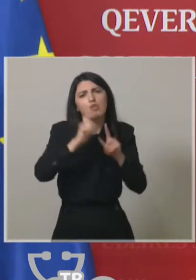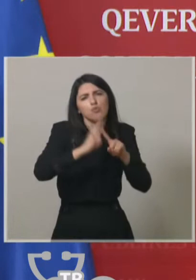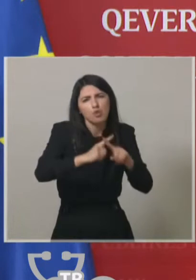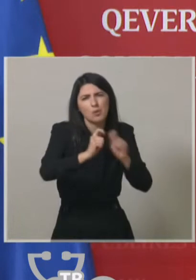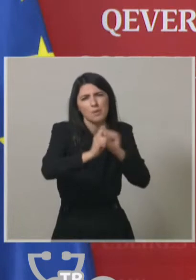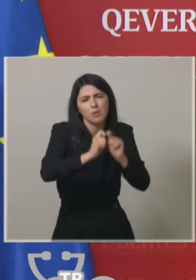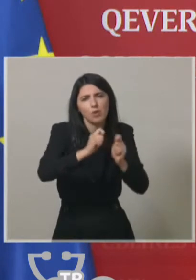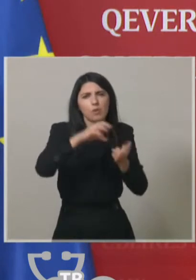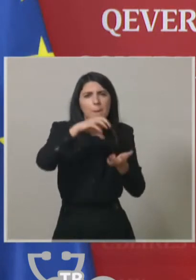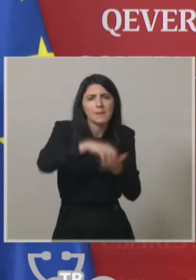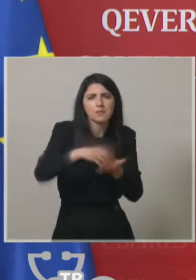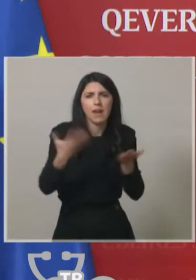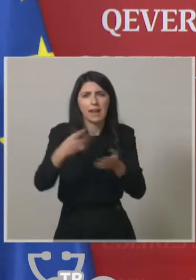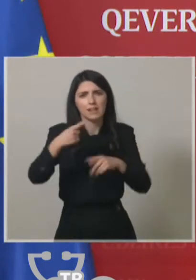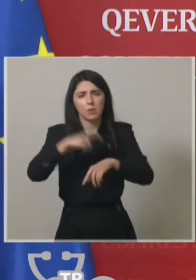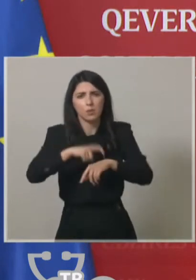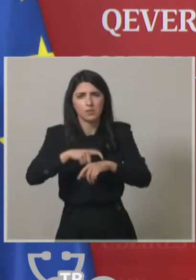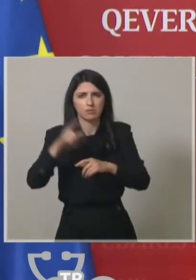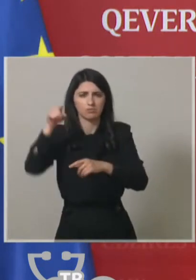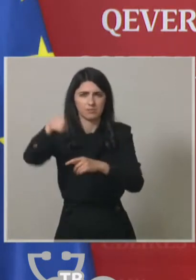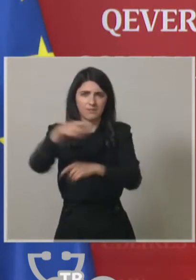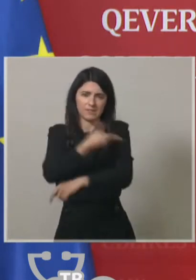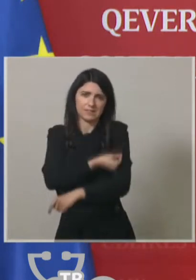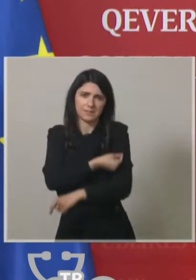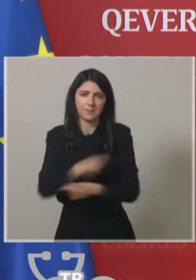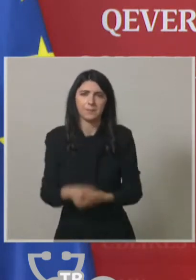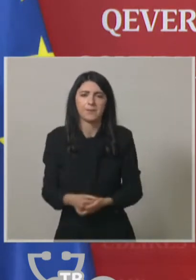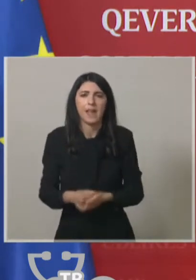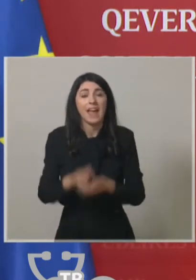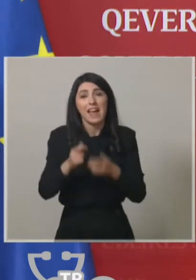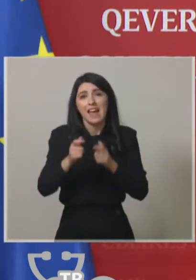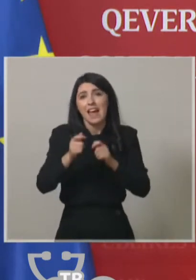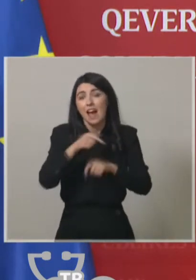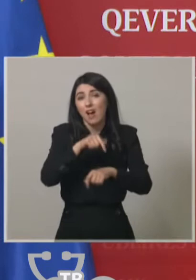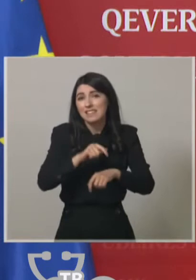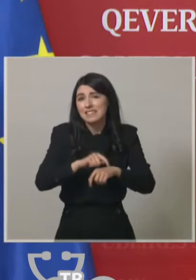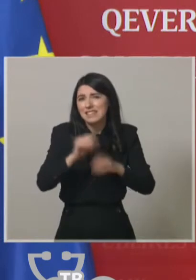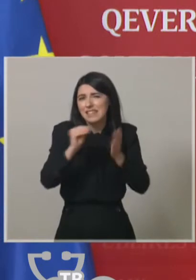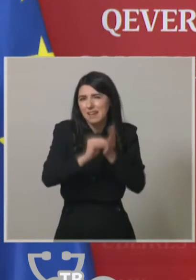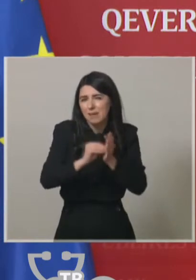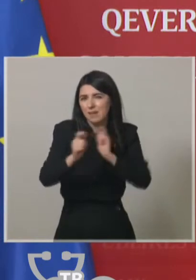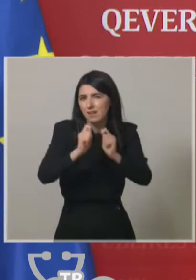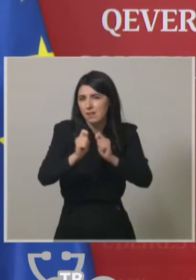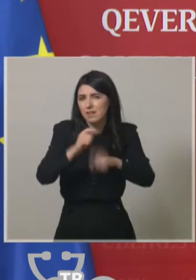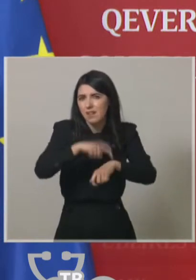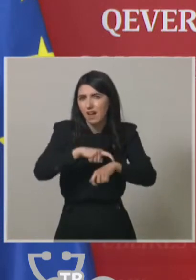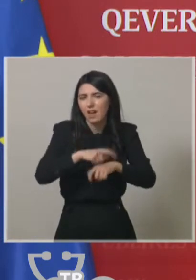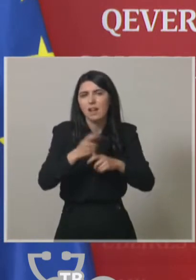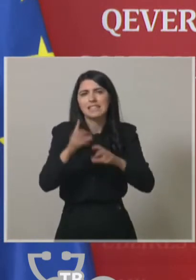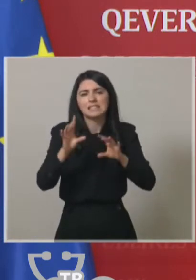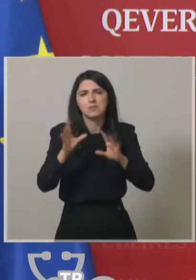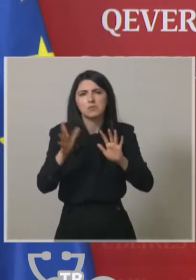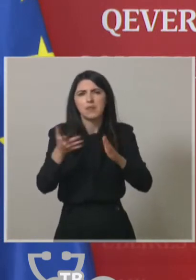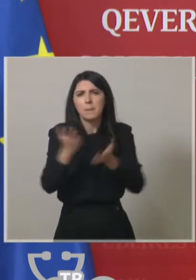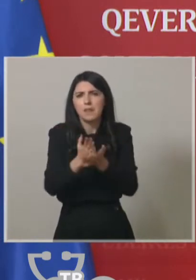место на вакцинација. Термините за вакцинација за оваа вакцина ќе бидат за 10